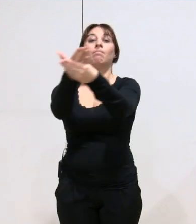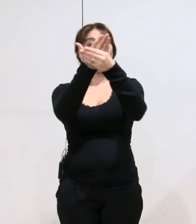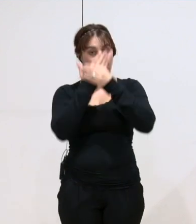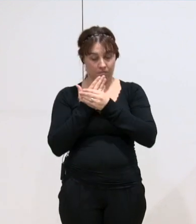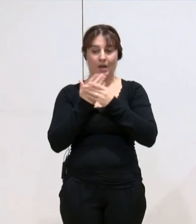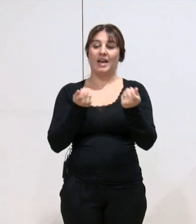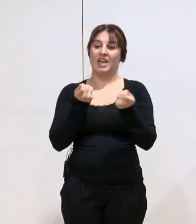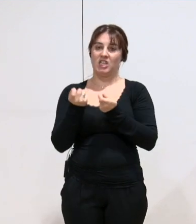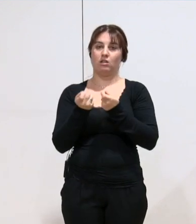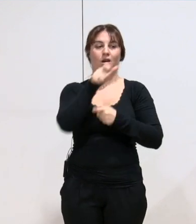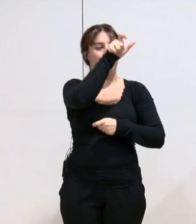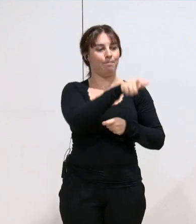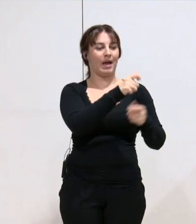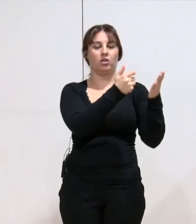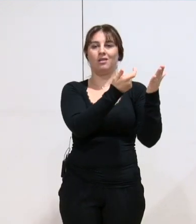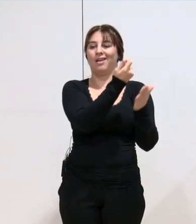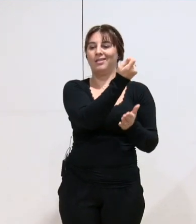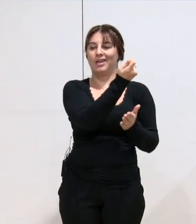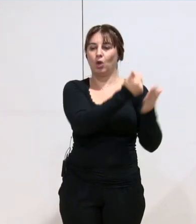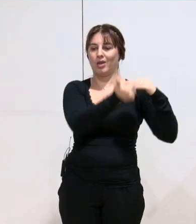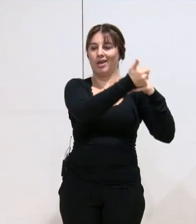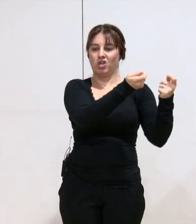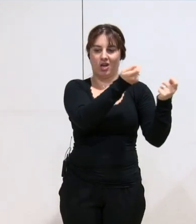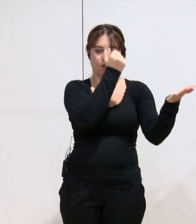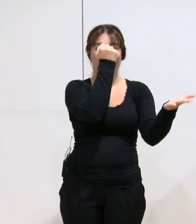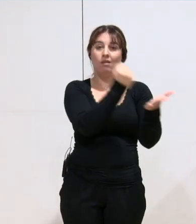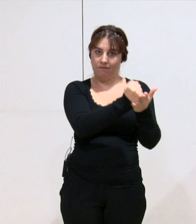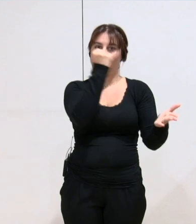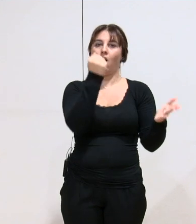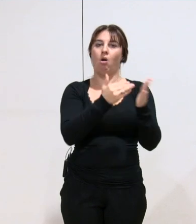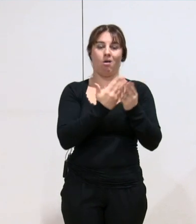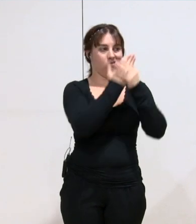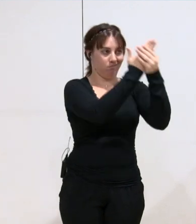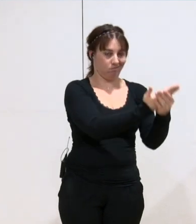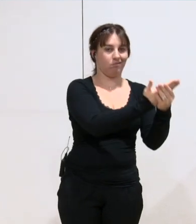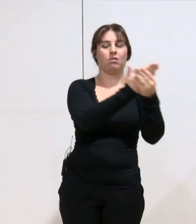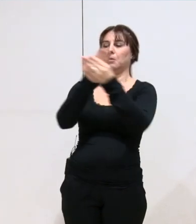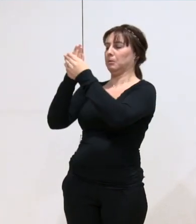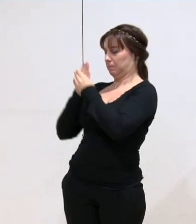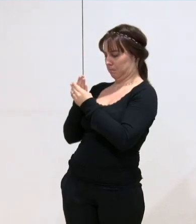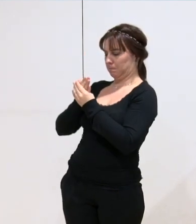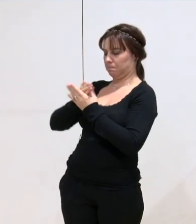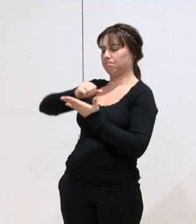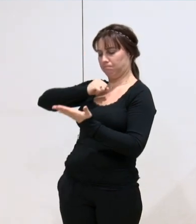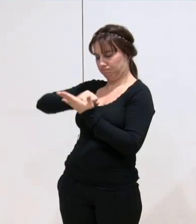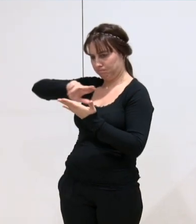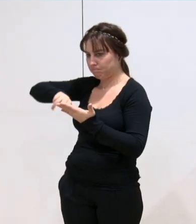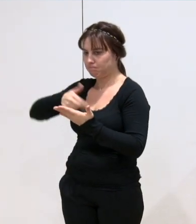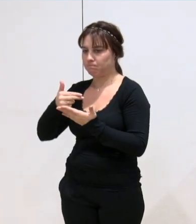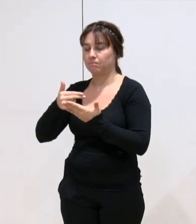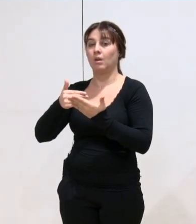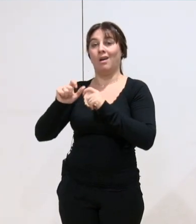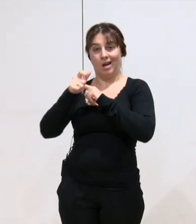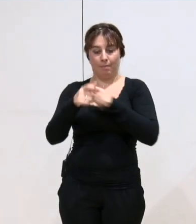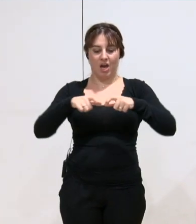fait valider par le trésorier. Donc là, on a encore un visa. Et c'est seulement à ce moment-là qu'est établi